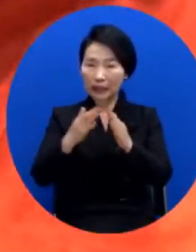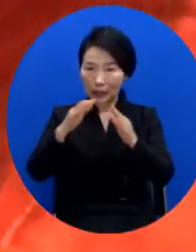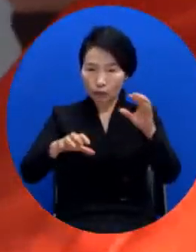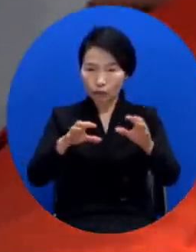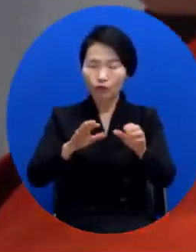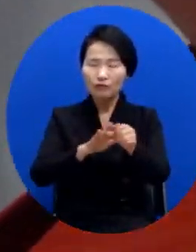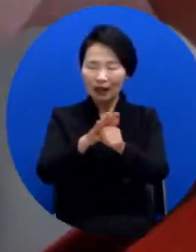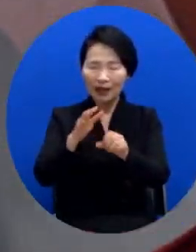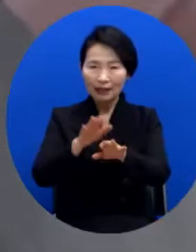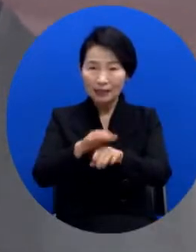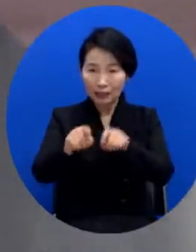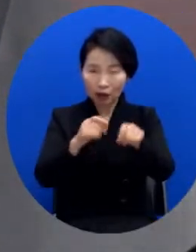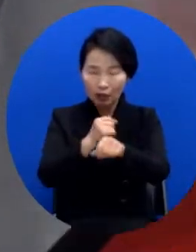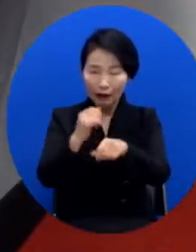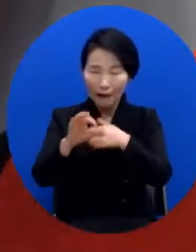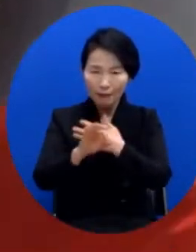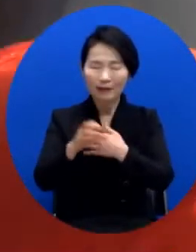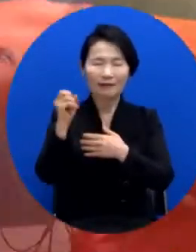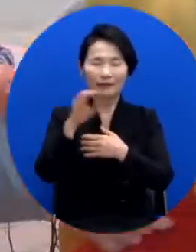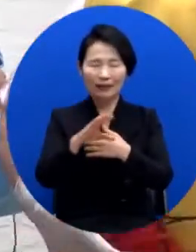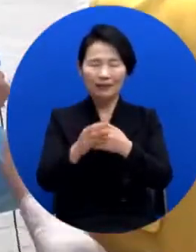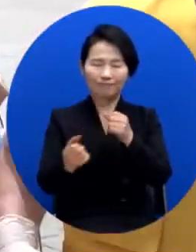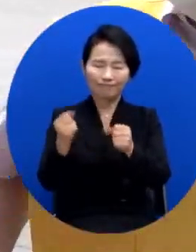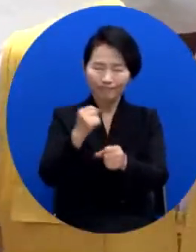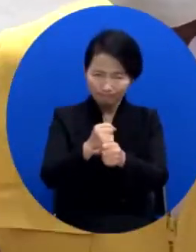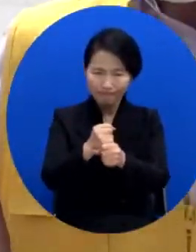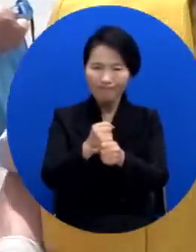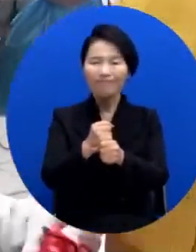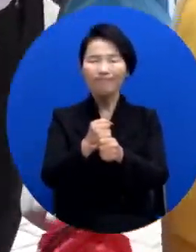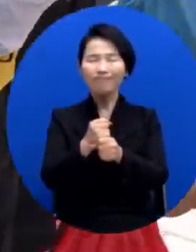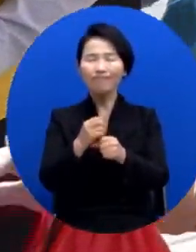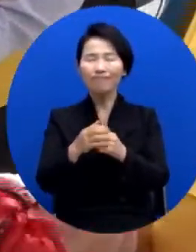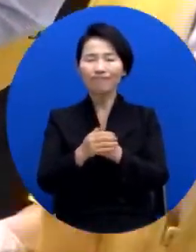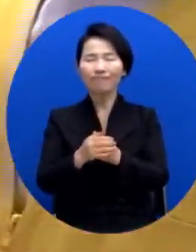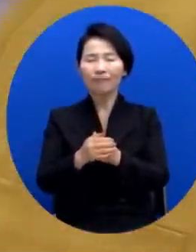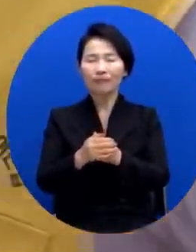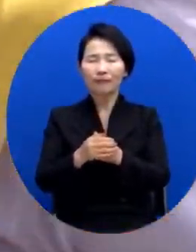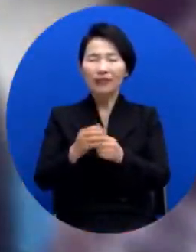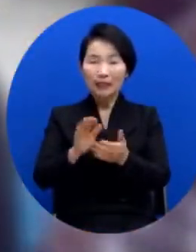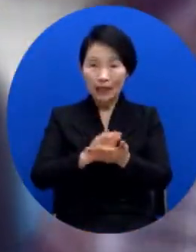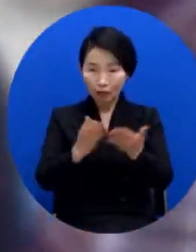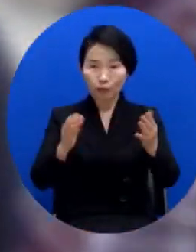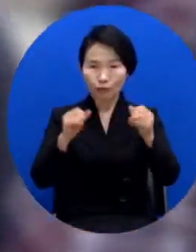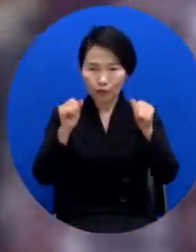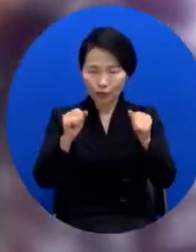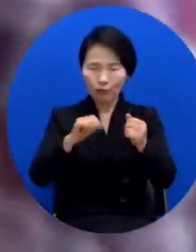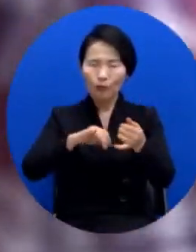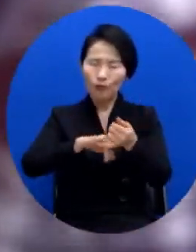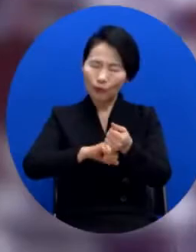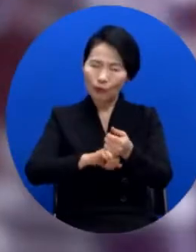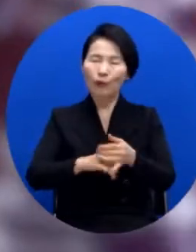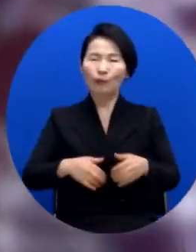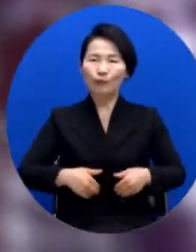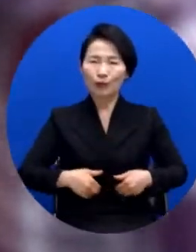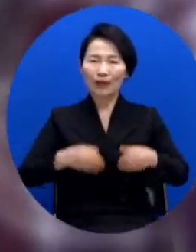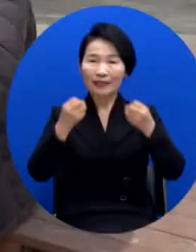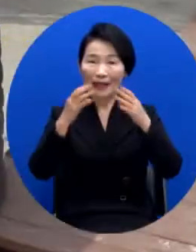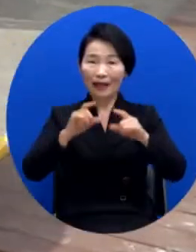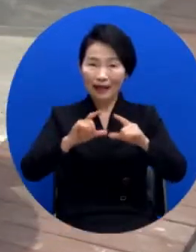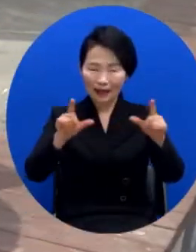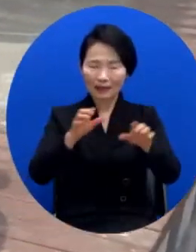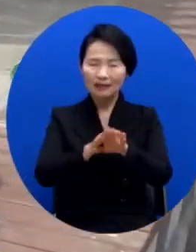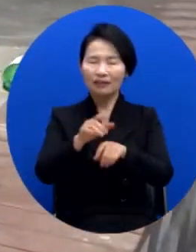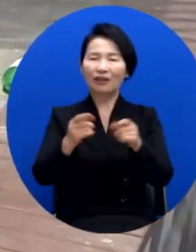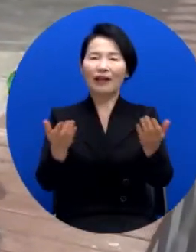복음전파 의 기회를 가져올 수 있는 만큼 나눔 운동은 그 어느 때보다 새해 신앙인의 중요한 실천 덕목으로